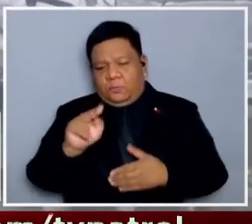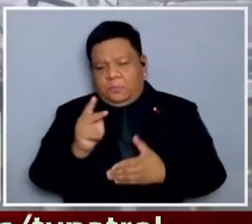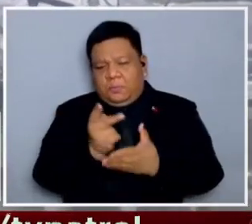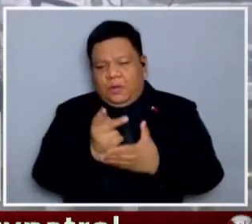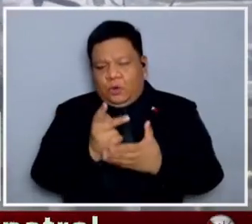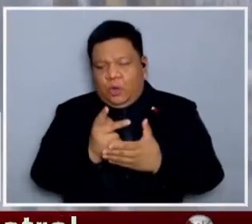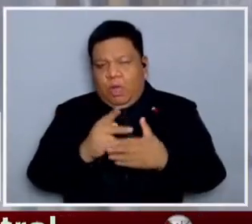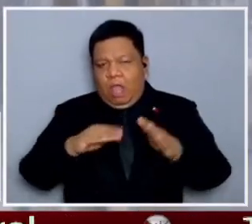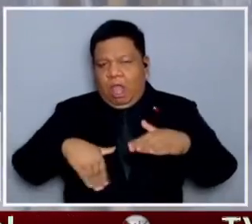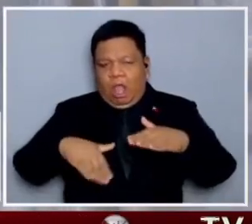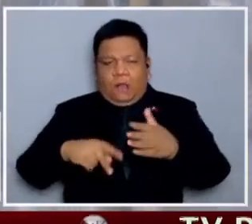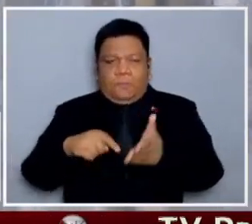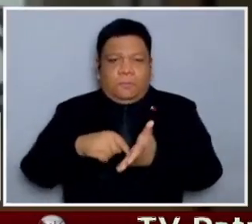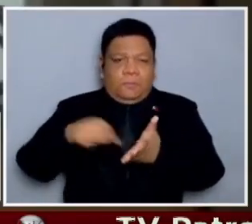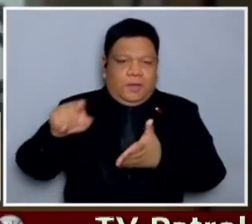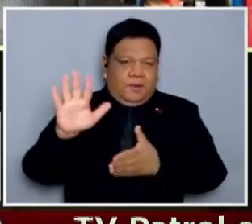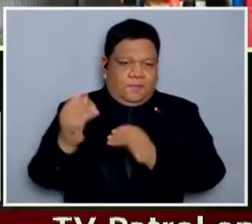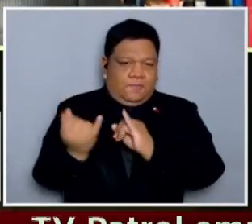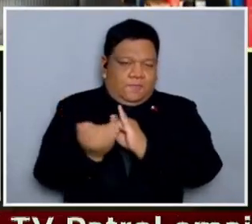kanila ng PhilHealth.